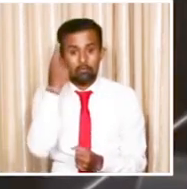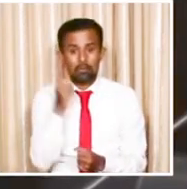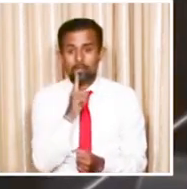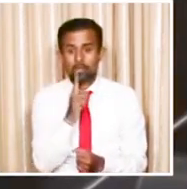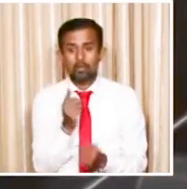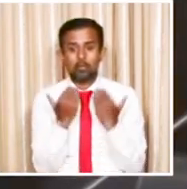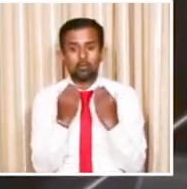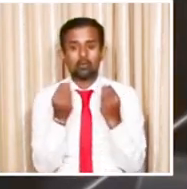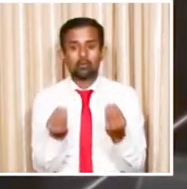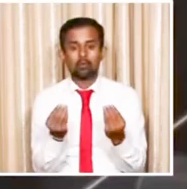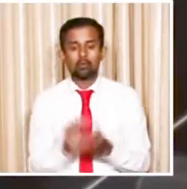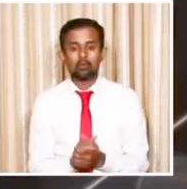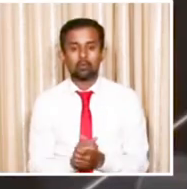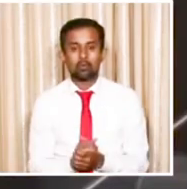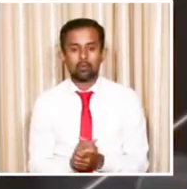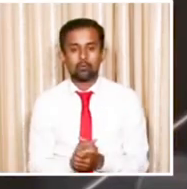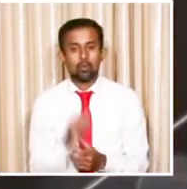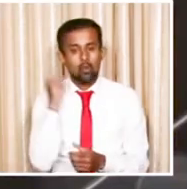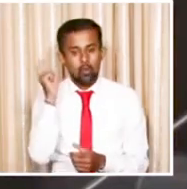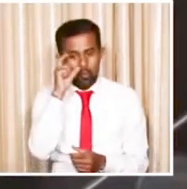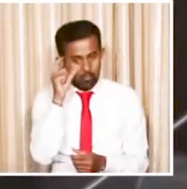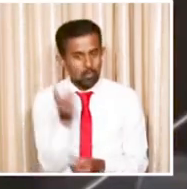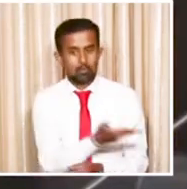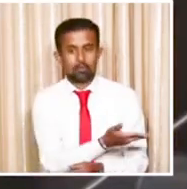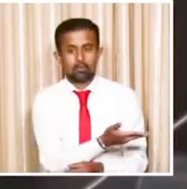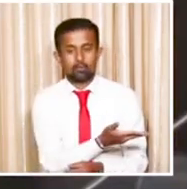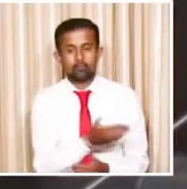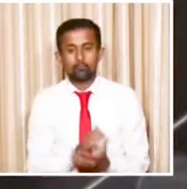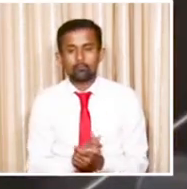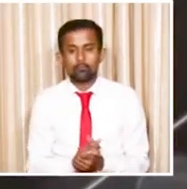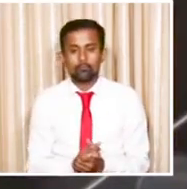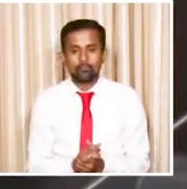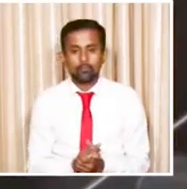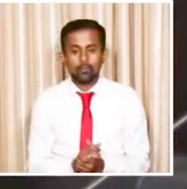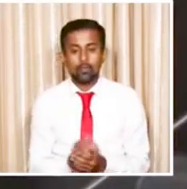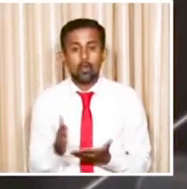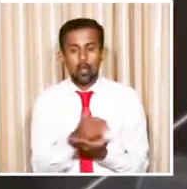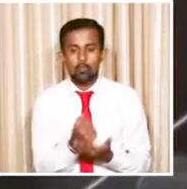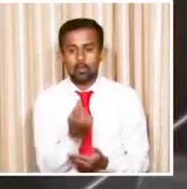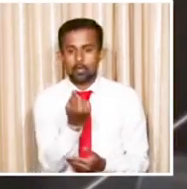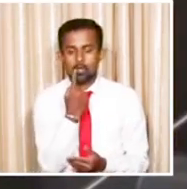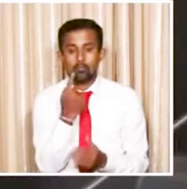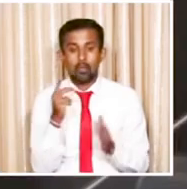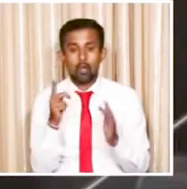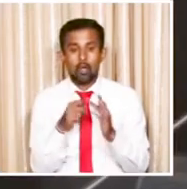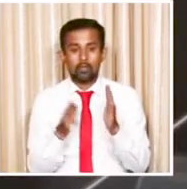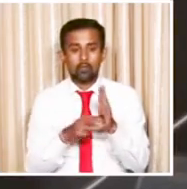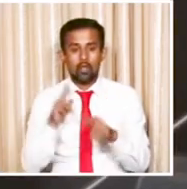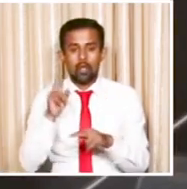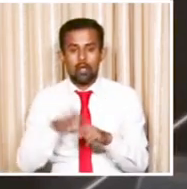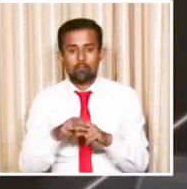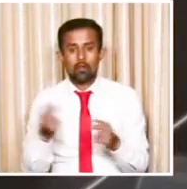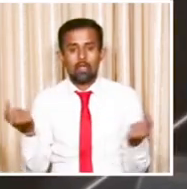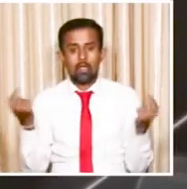කියලා මේ වලට උපදෙස් දීලා තියෙන්නේ? නම් මේවා ගැන හොයලා බලන්න. එතකොට දැන් අද හැමෝම කියනවා මේ ජාත්‍යන්තර මූල්‍ය අරමුදල